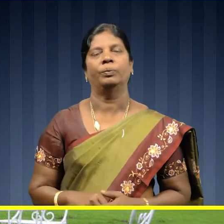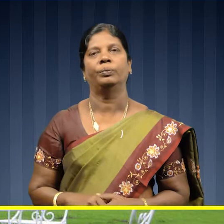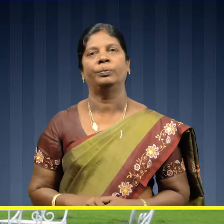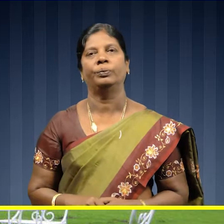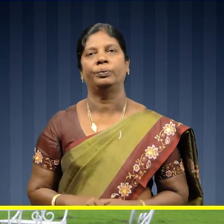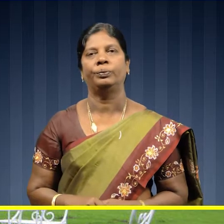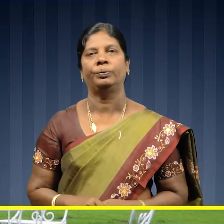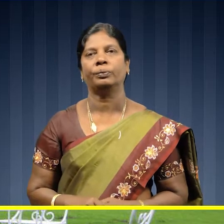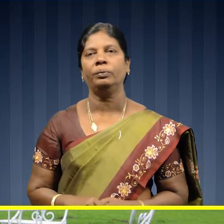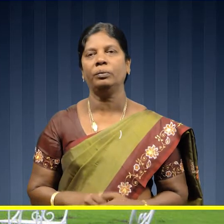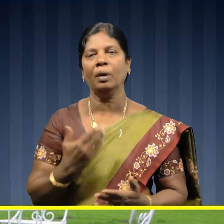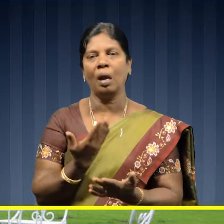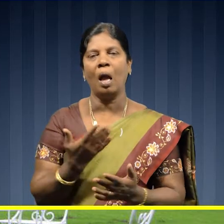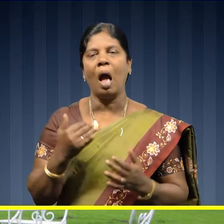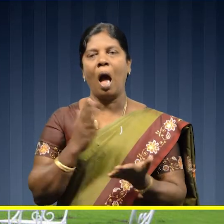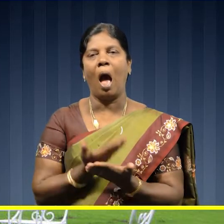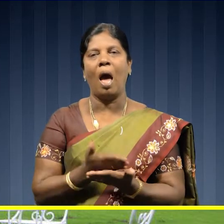அன்பின் ஆண்டவரே,